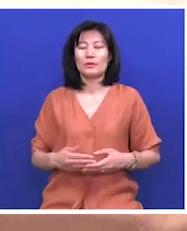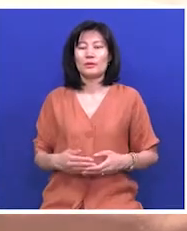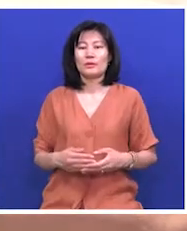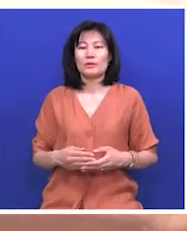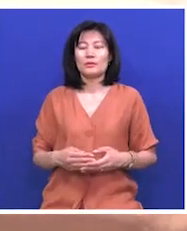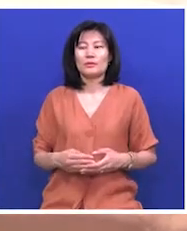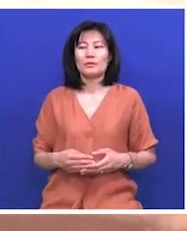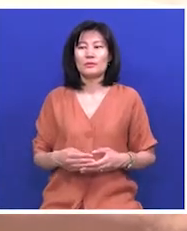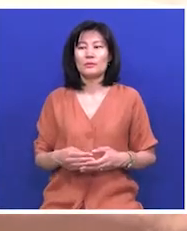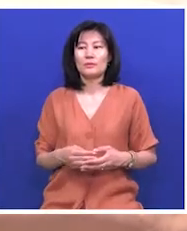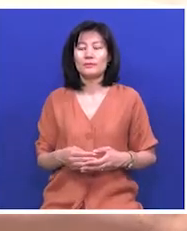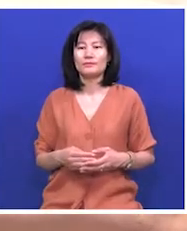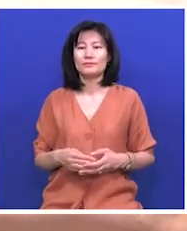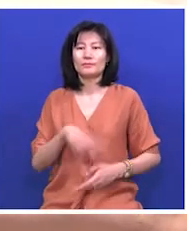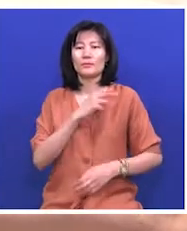қызметкерлері